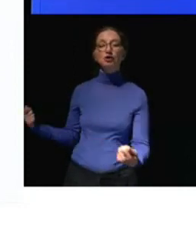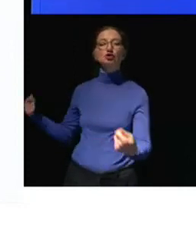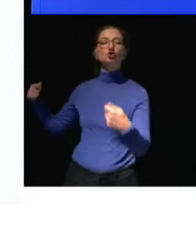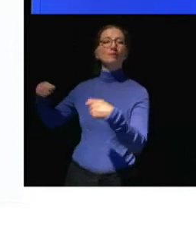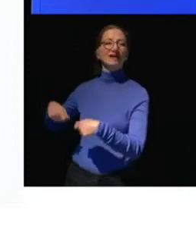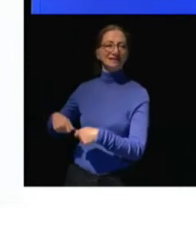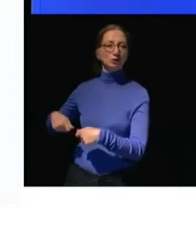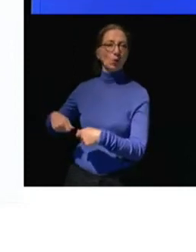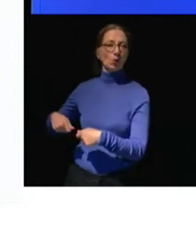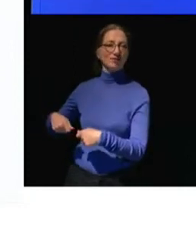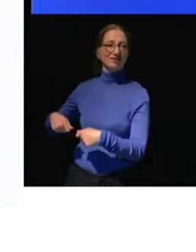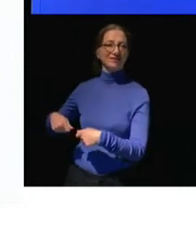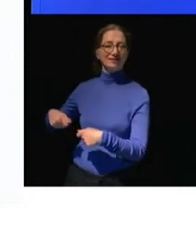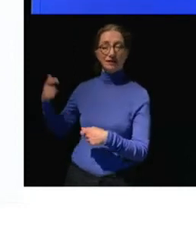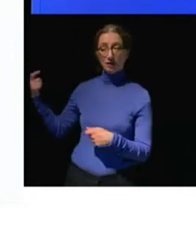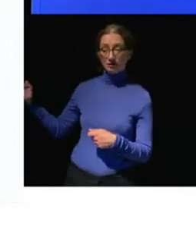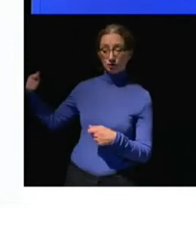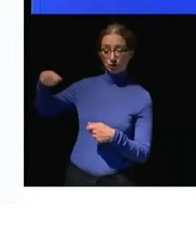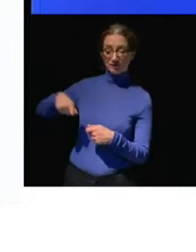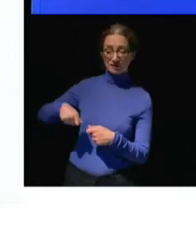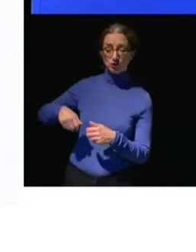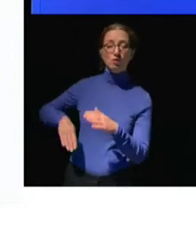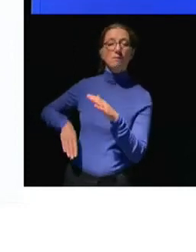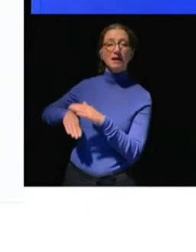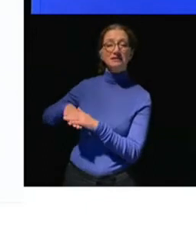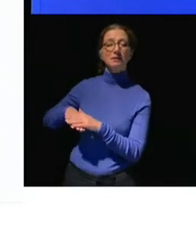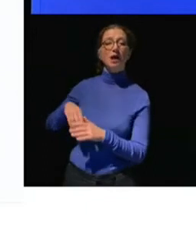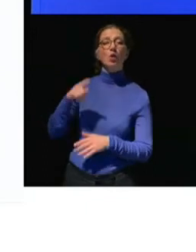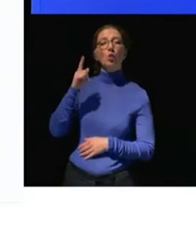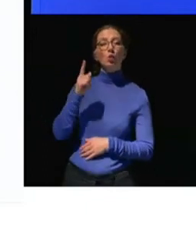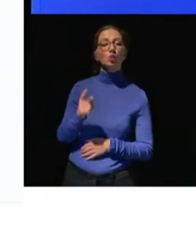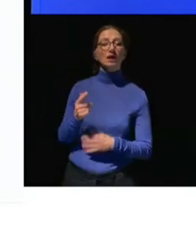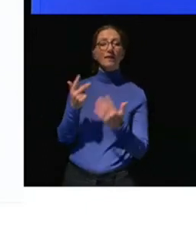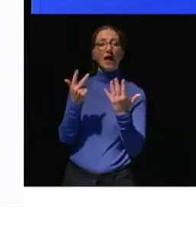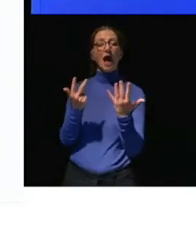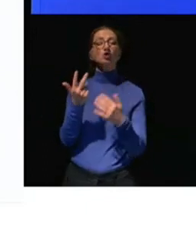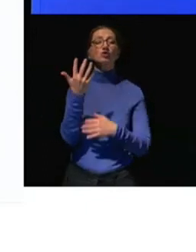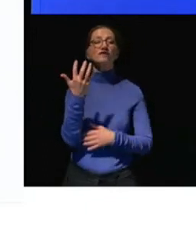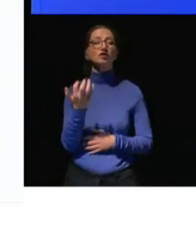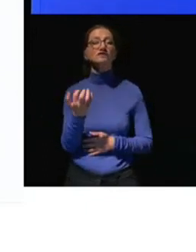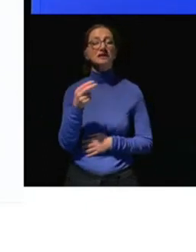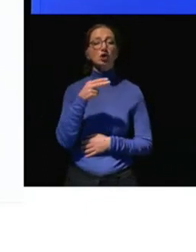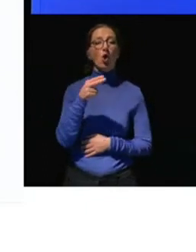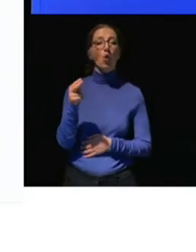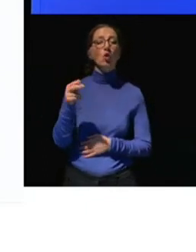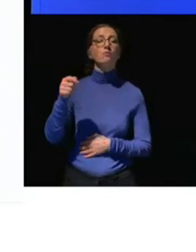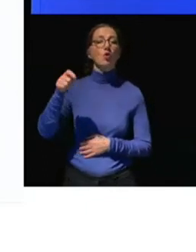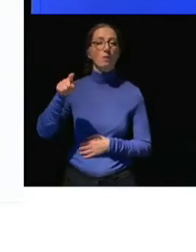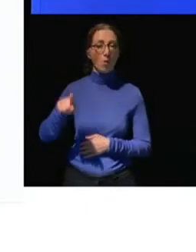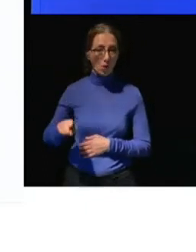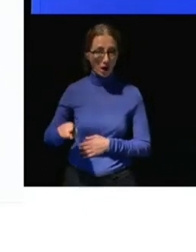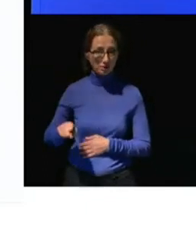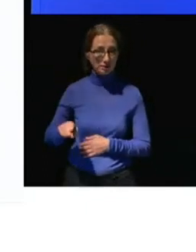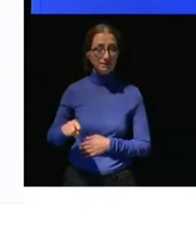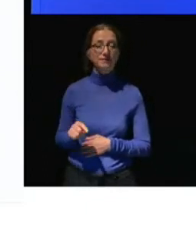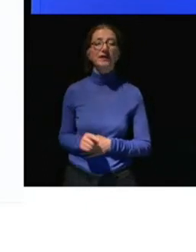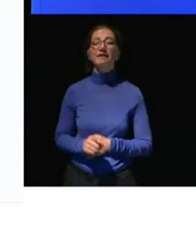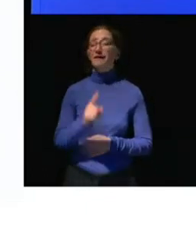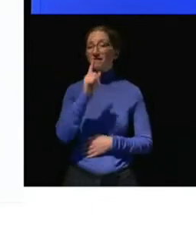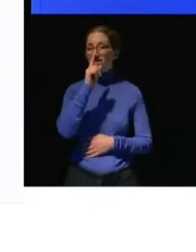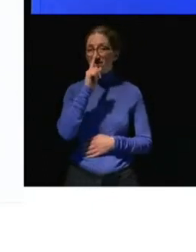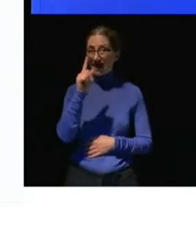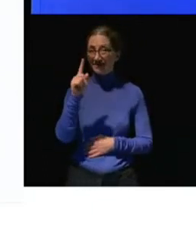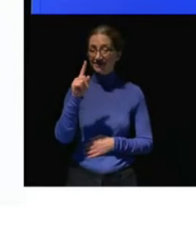werden. Mit einer maximalen Summe von 158 Euro im Monat, wenn man